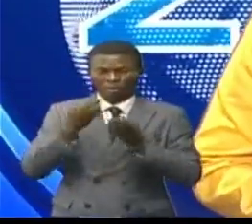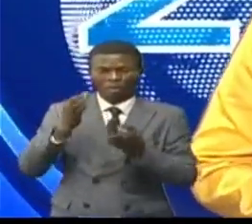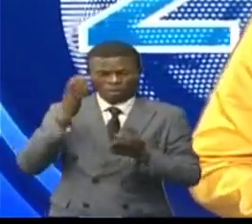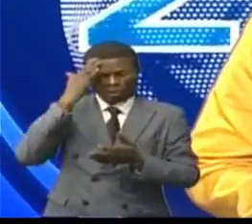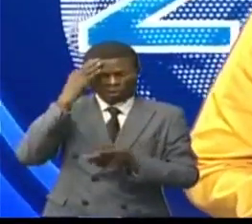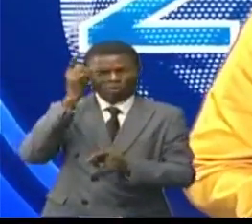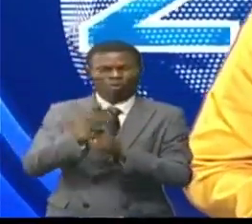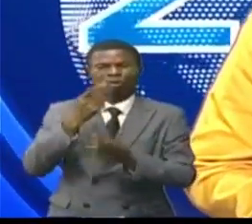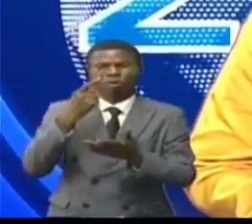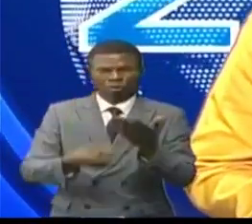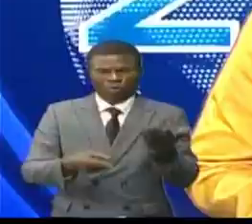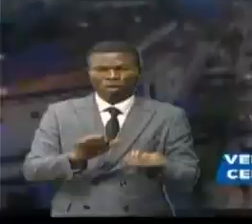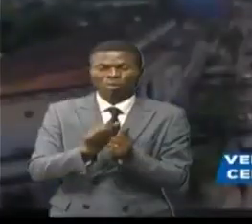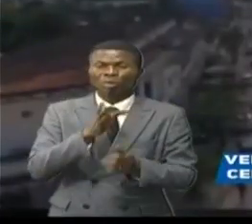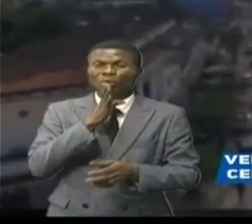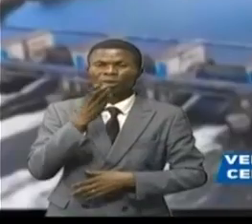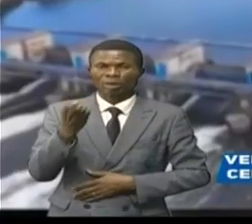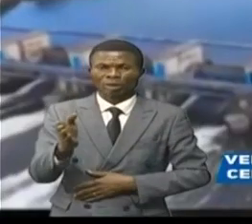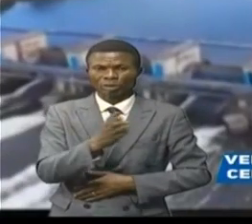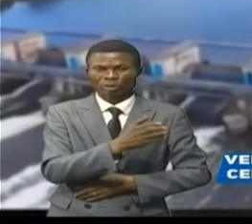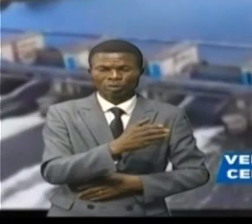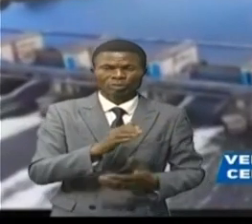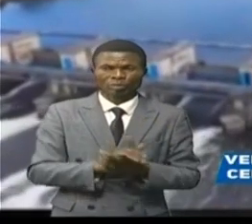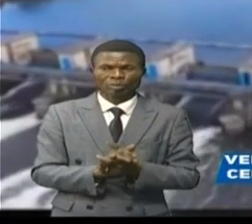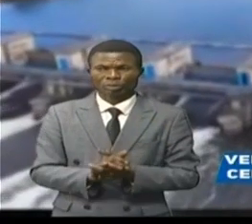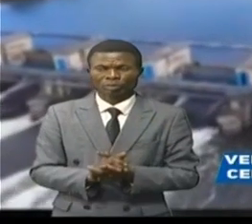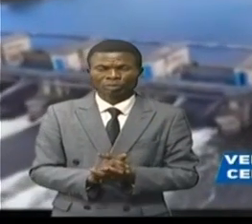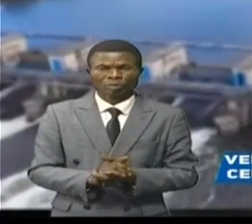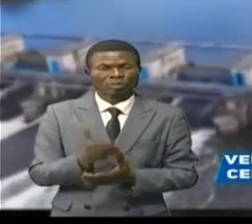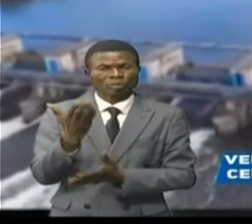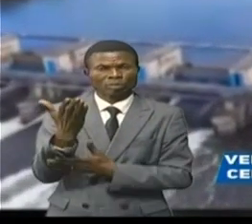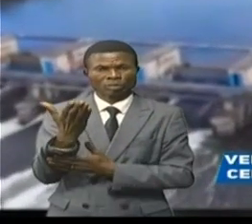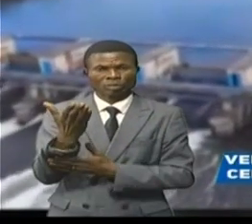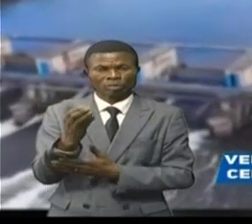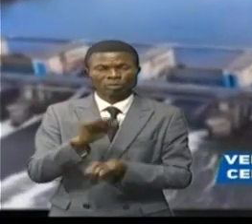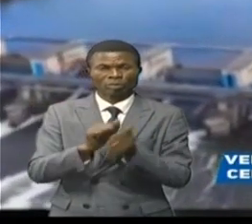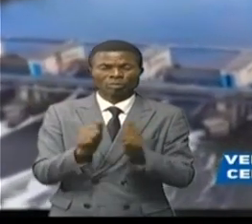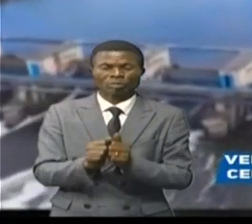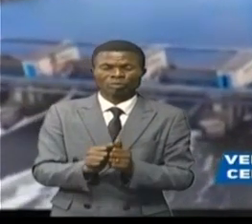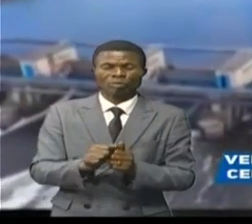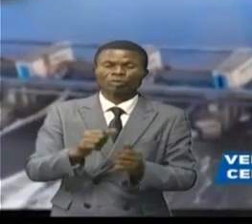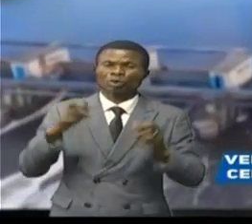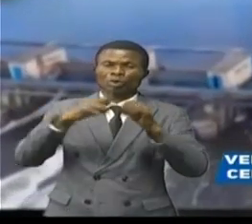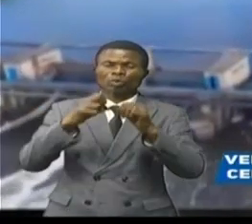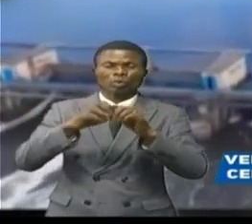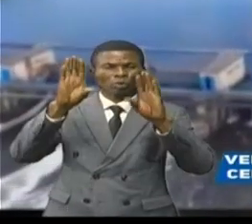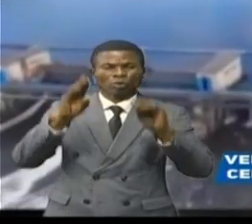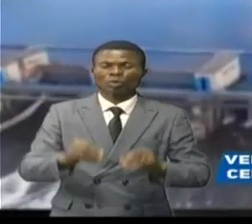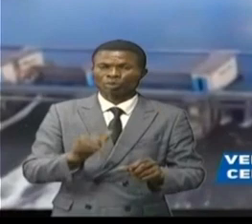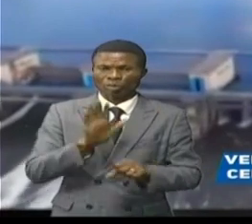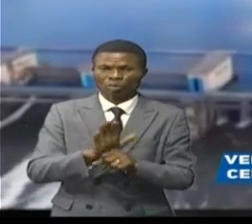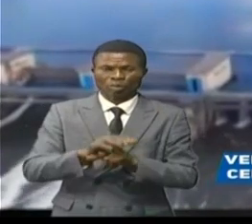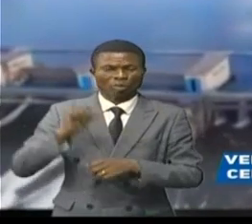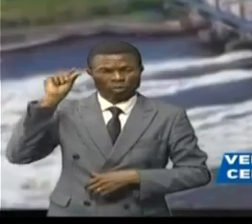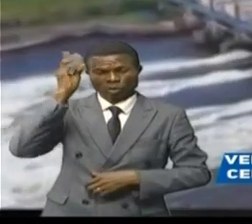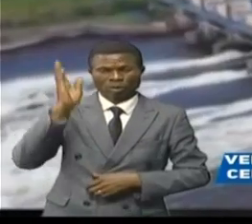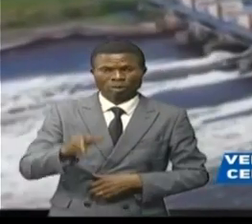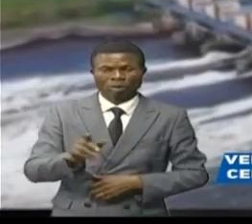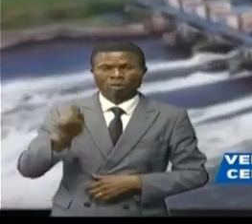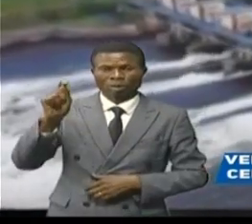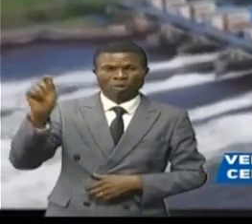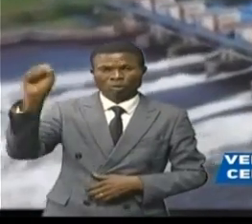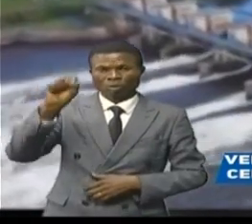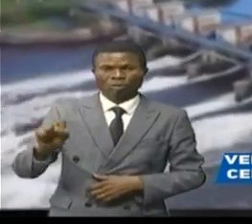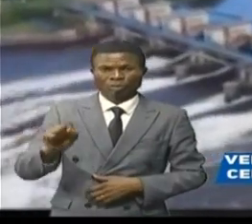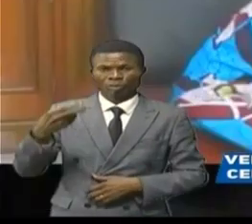pour le reportage. Kisangani ploie toujours dans le poids d'un déficit énergétique. La gouverneure de la Tchopo,